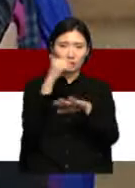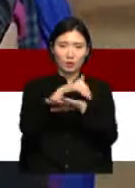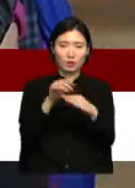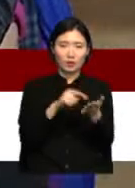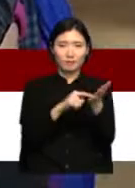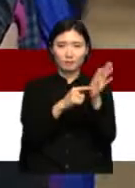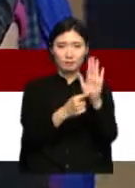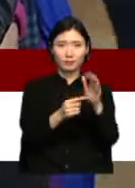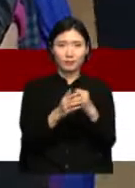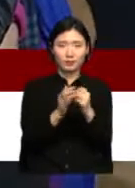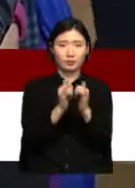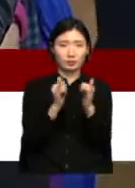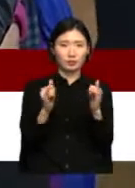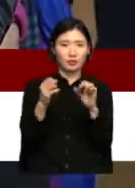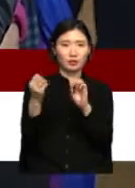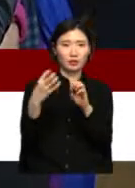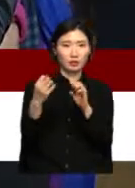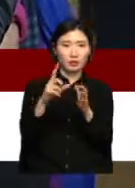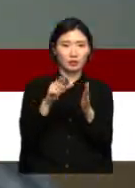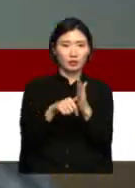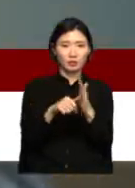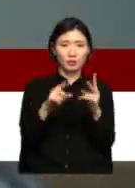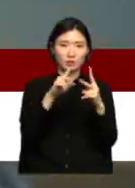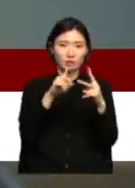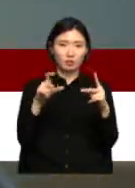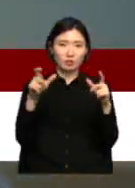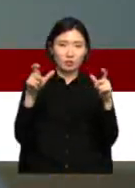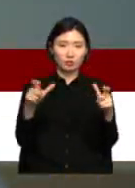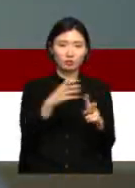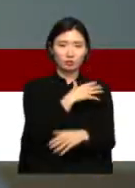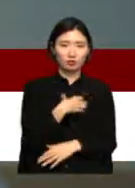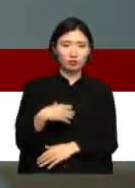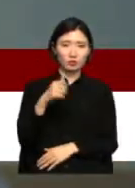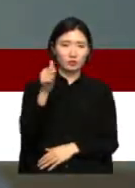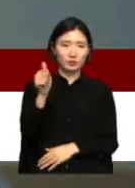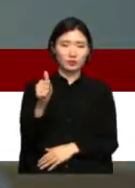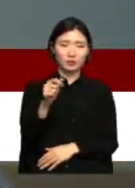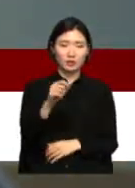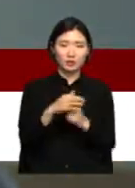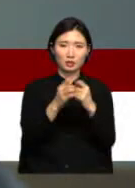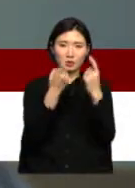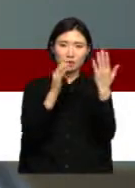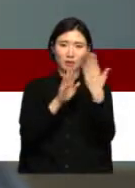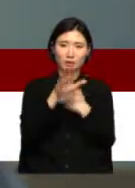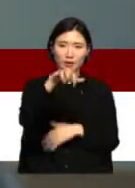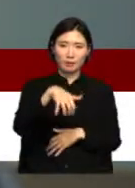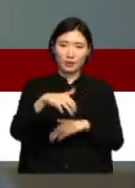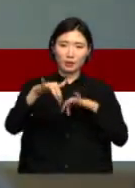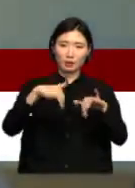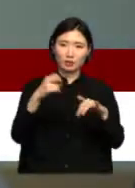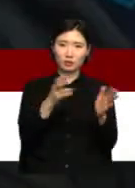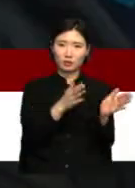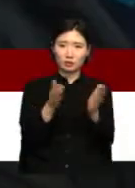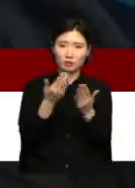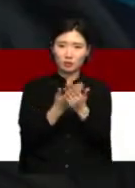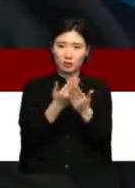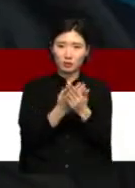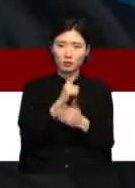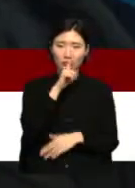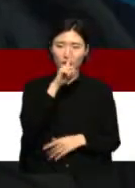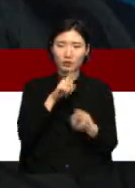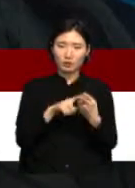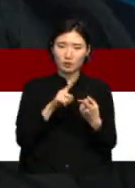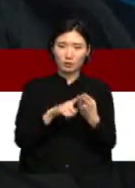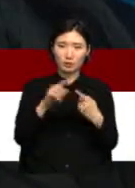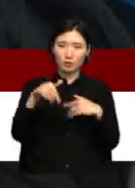발표됐습니다. 주민과의 대화에서 문석진 서대문구청장은 이대앞 보도블록을 정비해달라는 민원에 대해